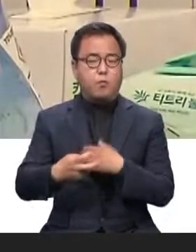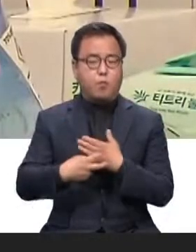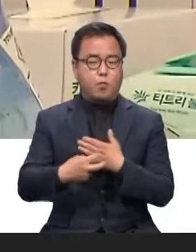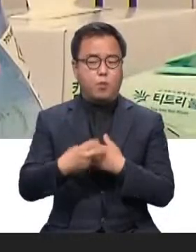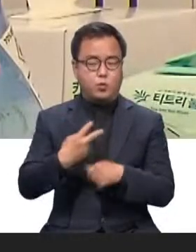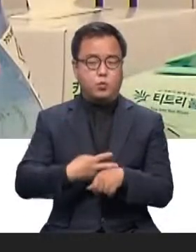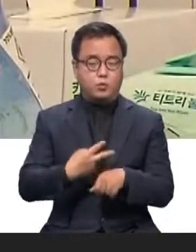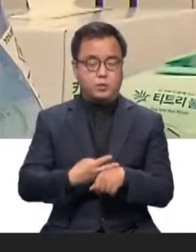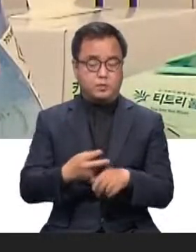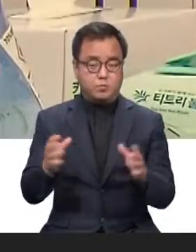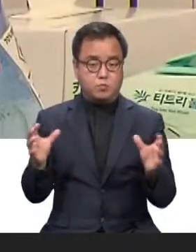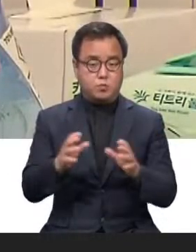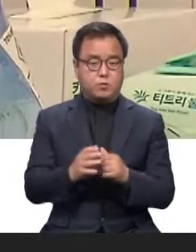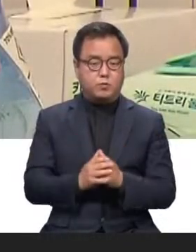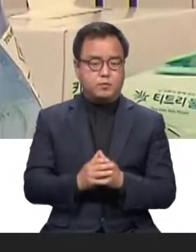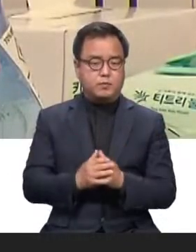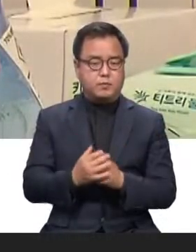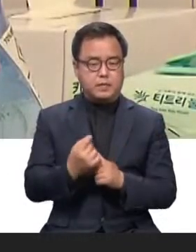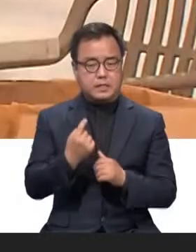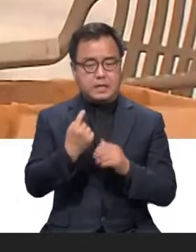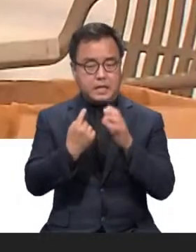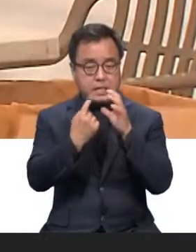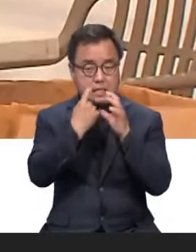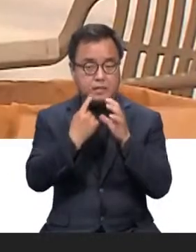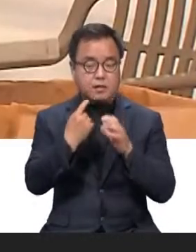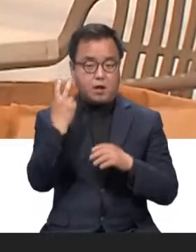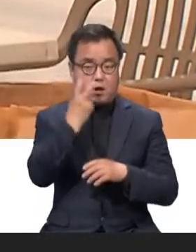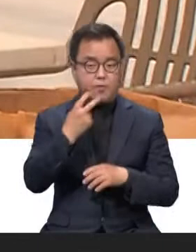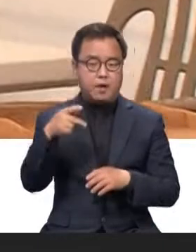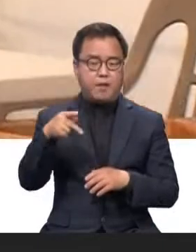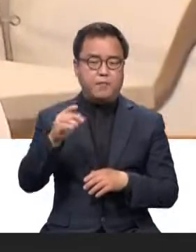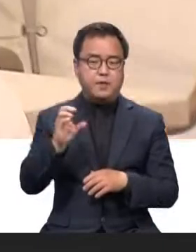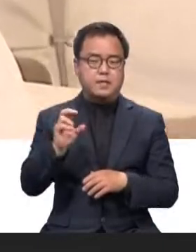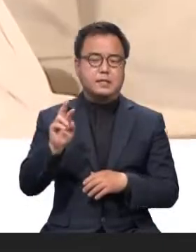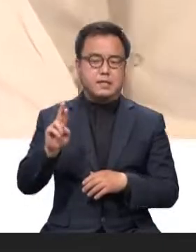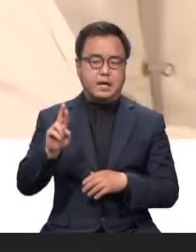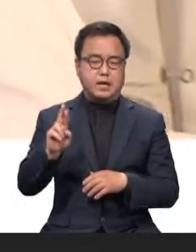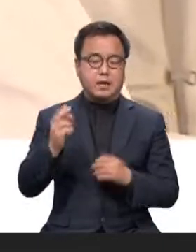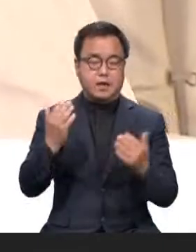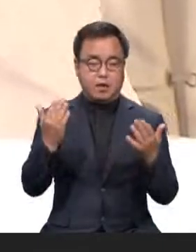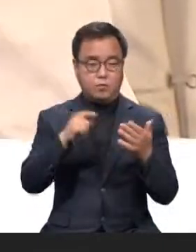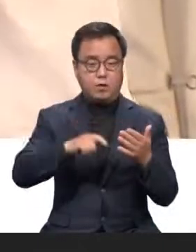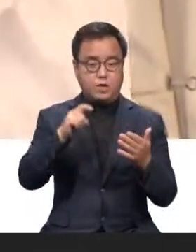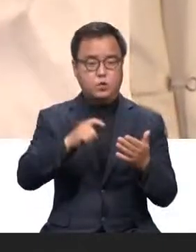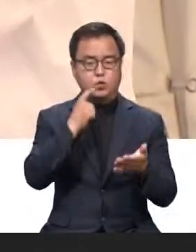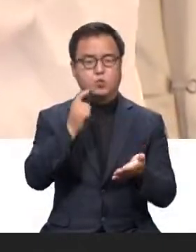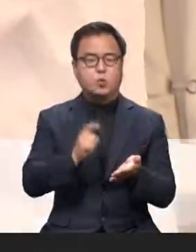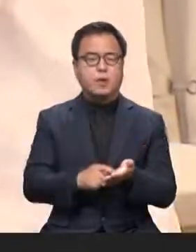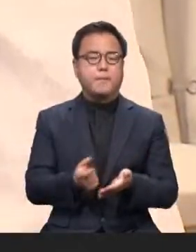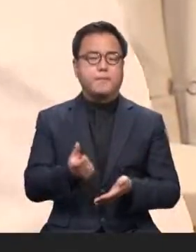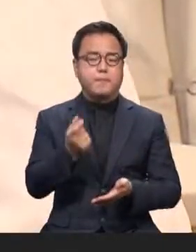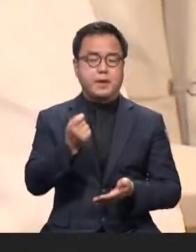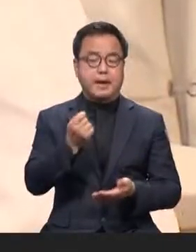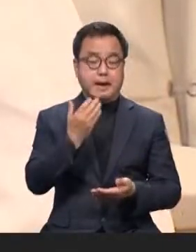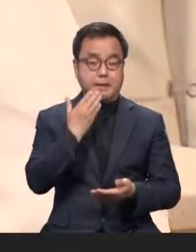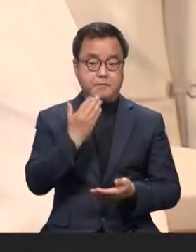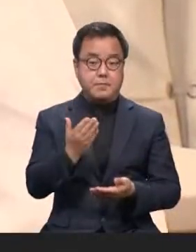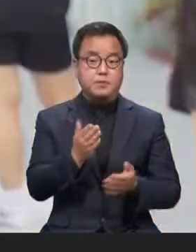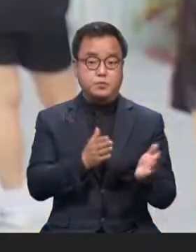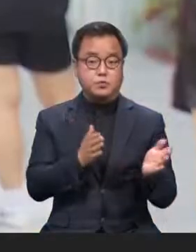신뢰도가 검증된 기존의 유전자 증폭, 즉 PCR 검사를 학교에서 쉽고 빠르게 받을 수 있도록 꾸민